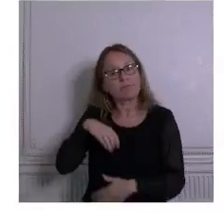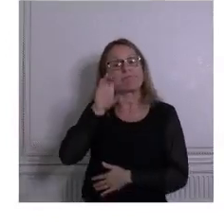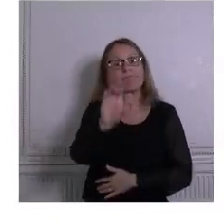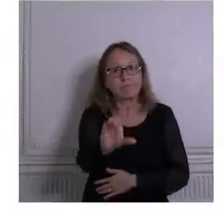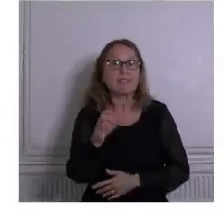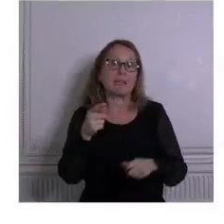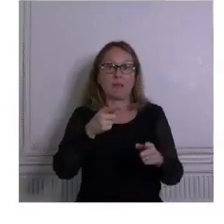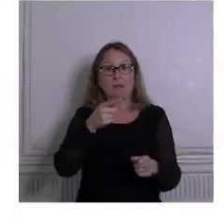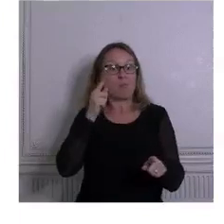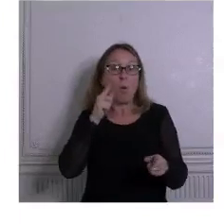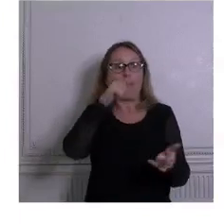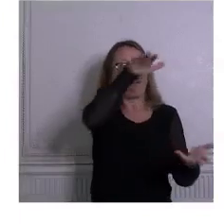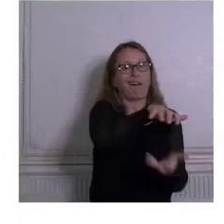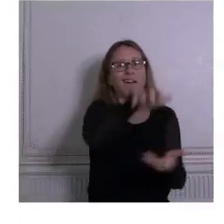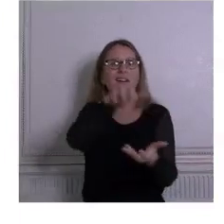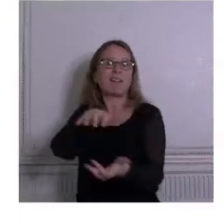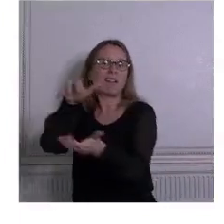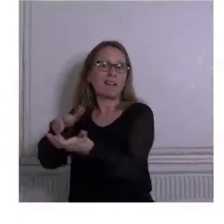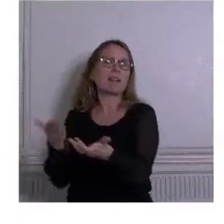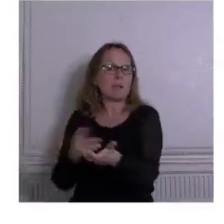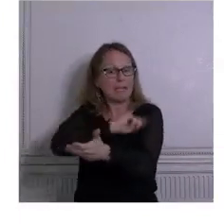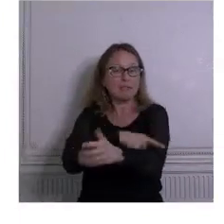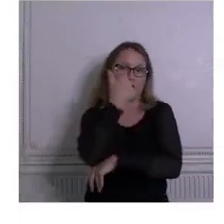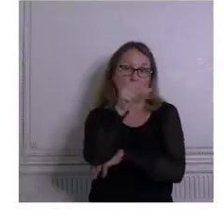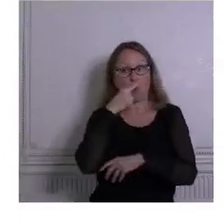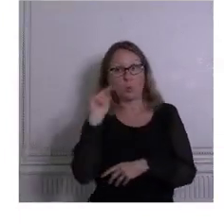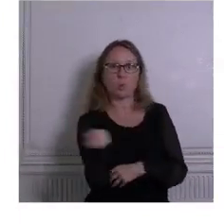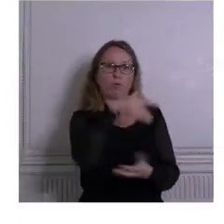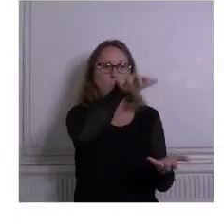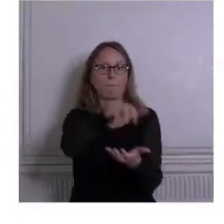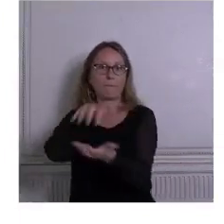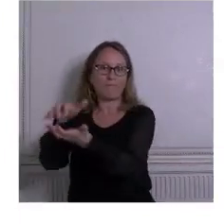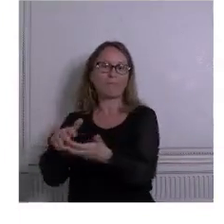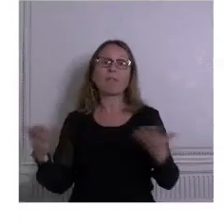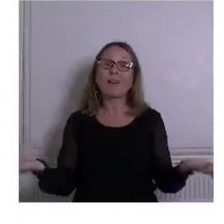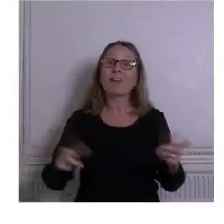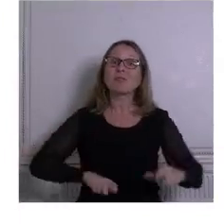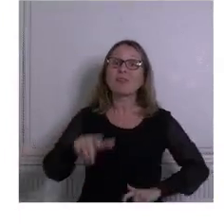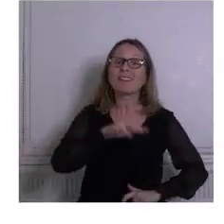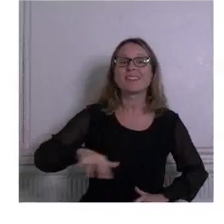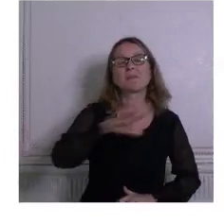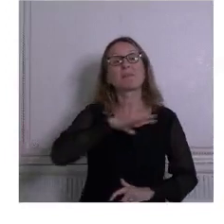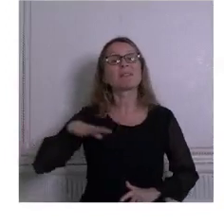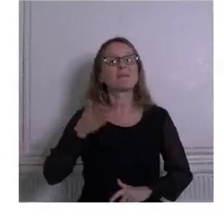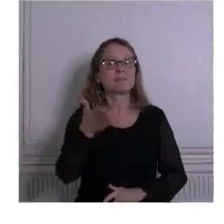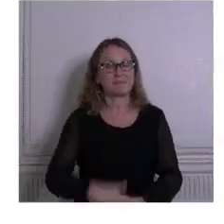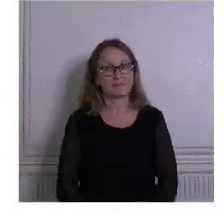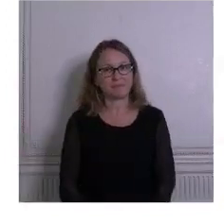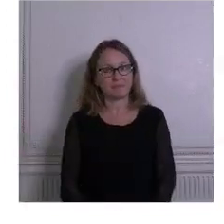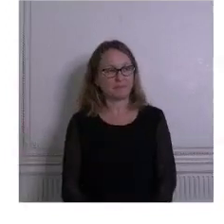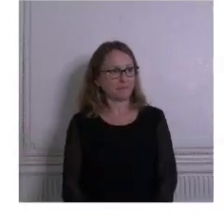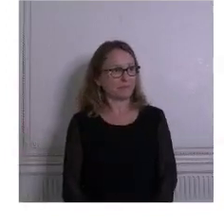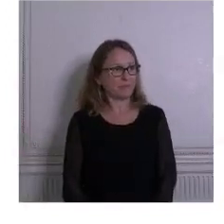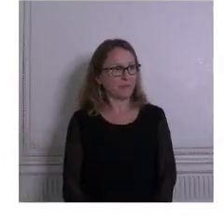pacte, comment s'appelait-il, non, pas le pacte de Cahors, celui d'avant, celui de François Hollande. Le pacte, je ne sais plus comment il avait appelé ça. Enfin bref,